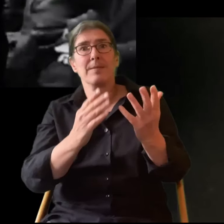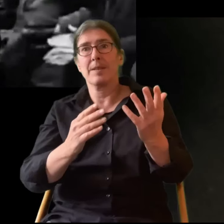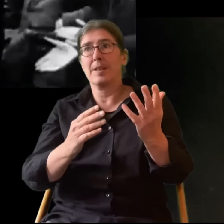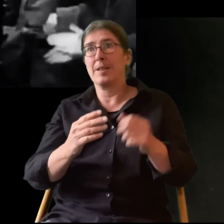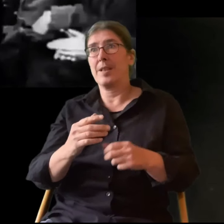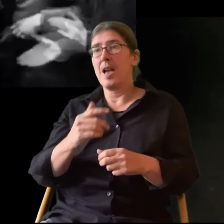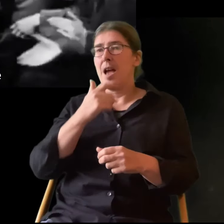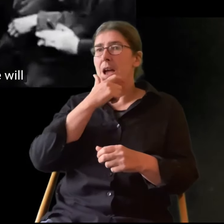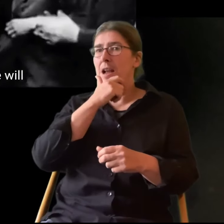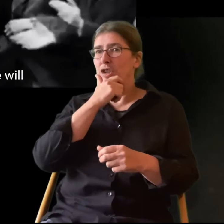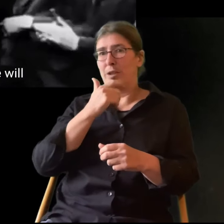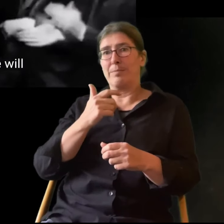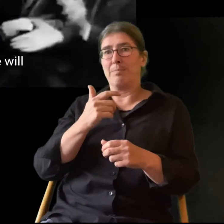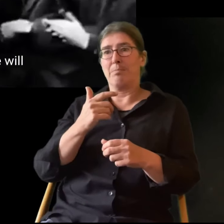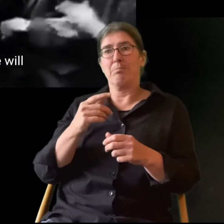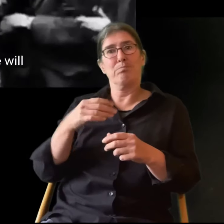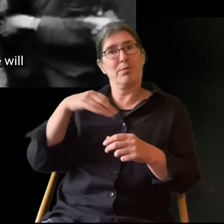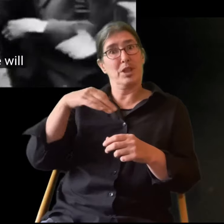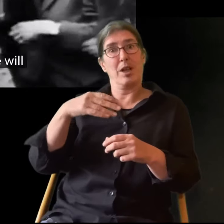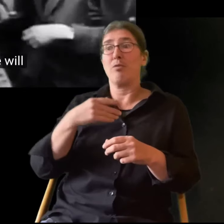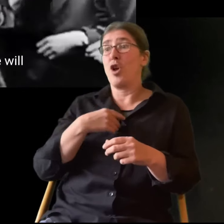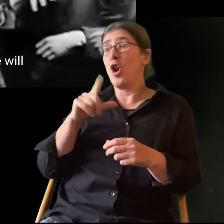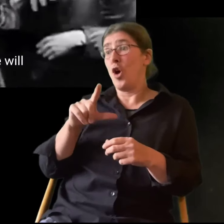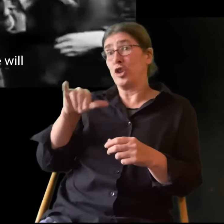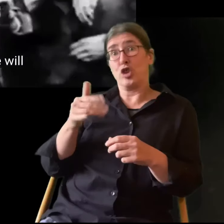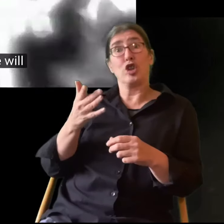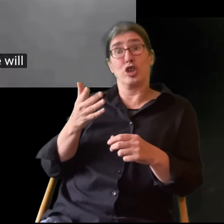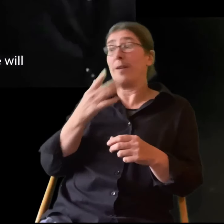Der britische Premier Lloyd George will Sicherheit vor Deutschland.